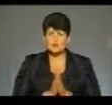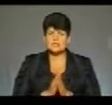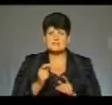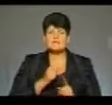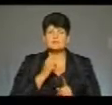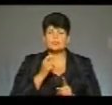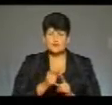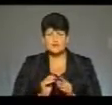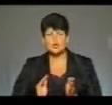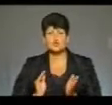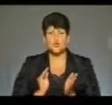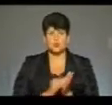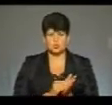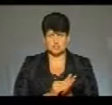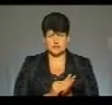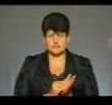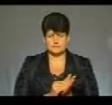відповідачів долучені